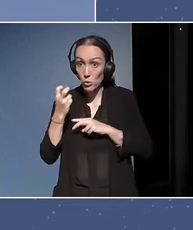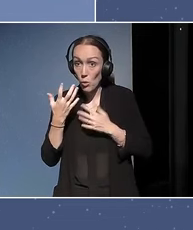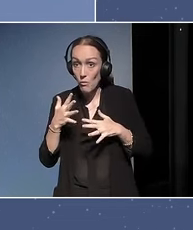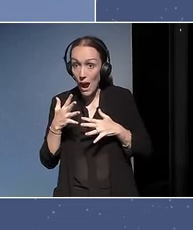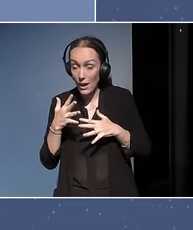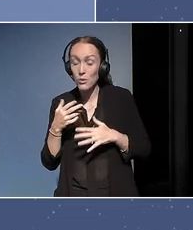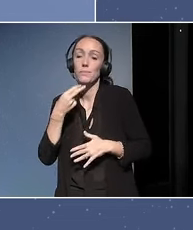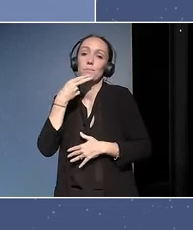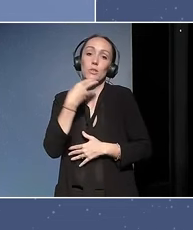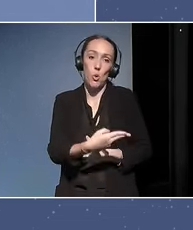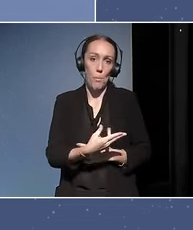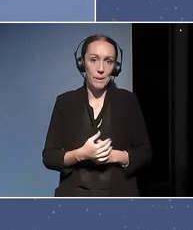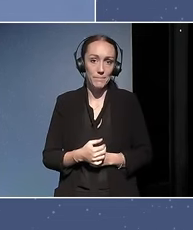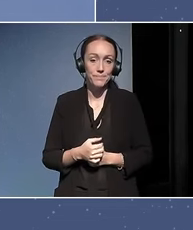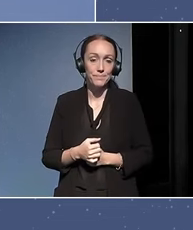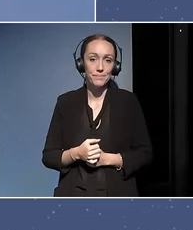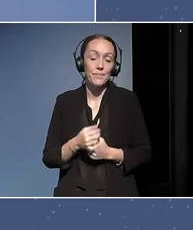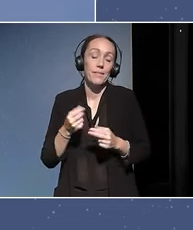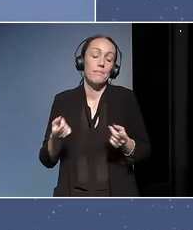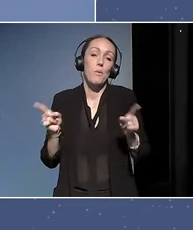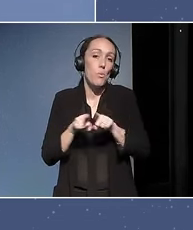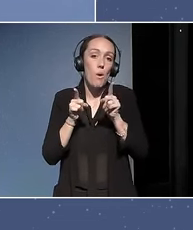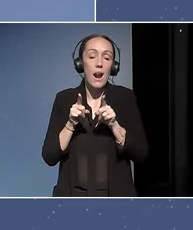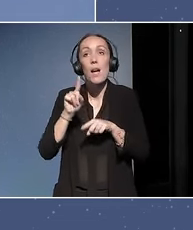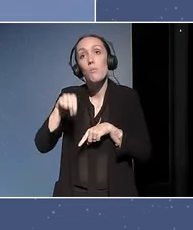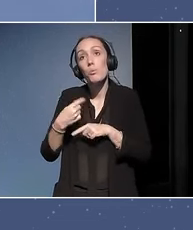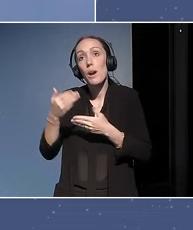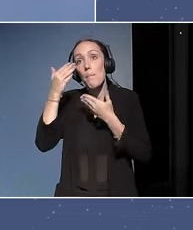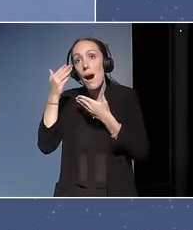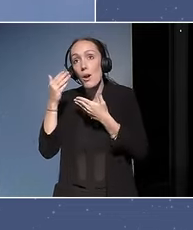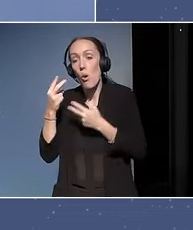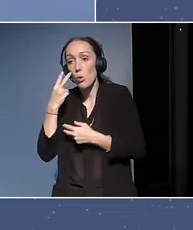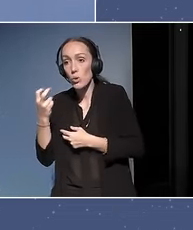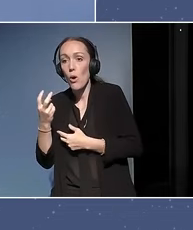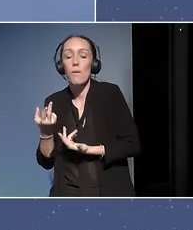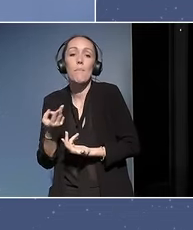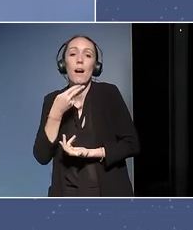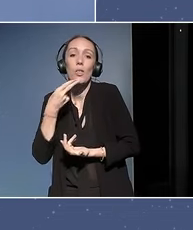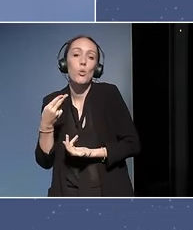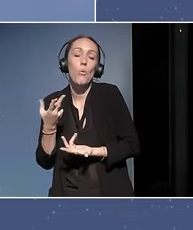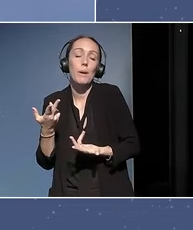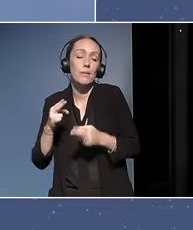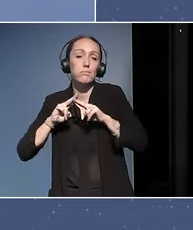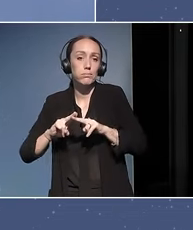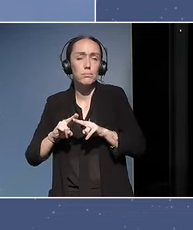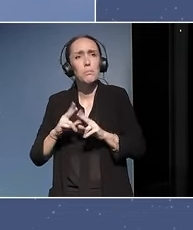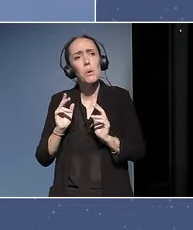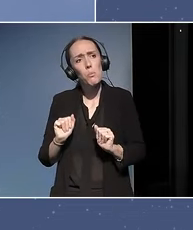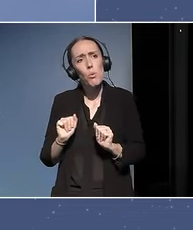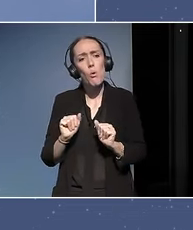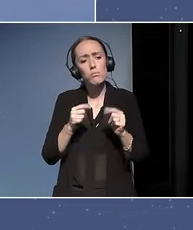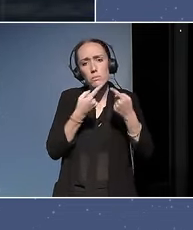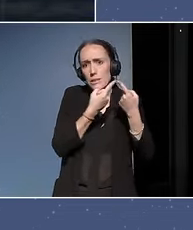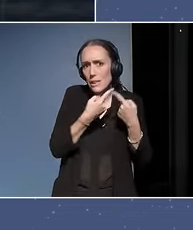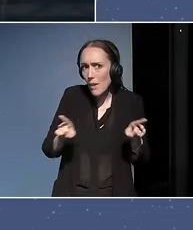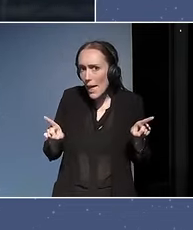anche lo spinosauro trovato in Marocco perché non crediamo che sia una specie diversa no potrebbe succedere